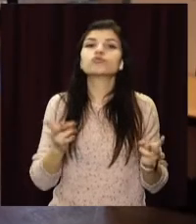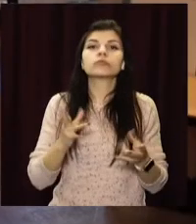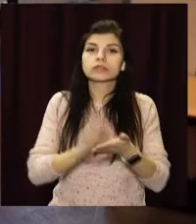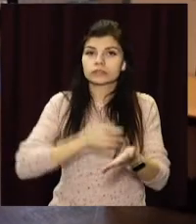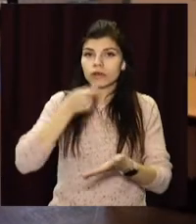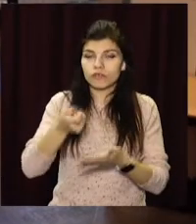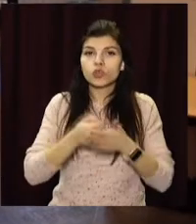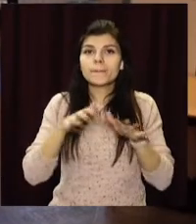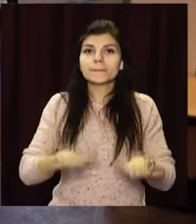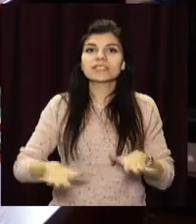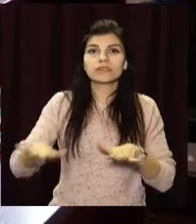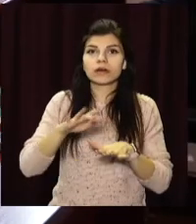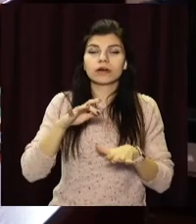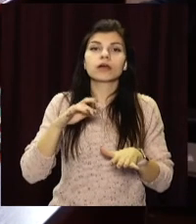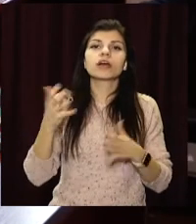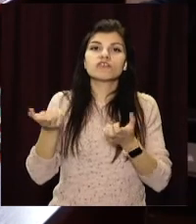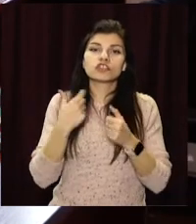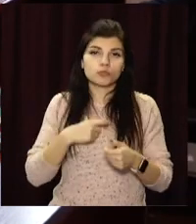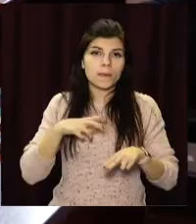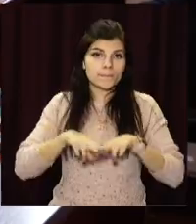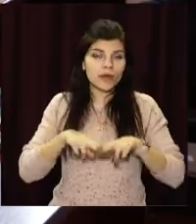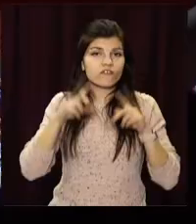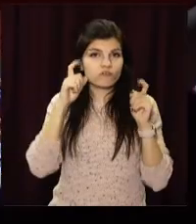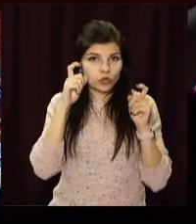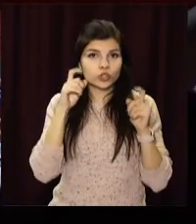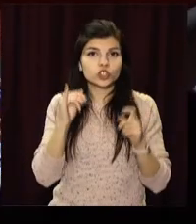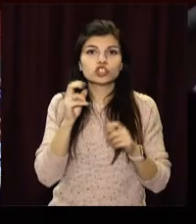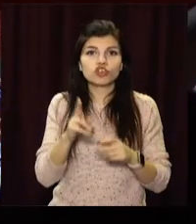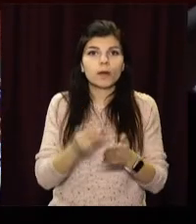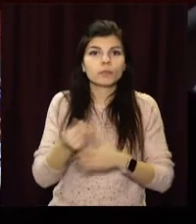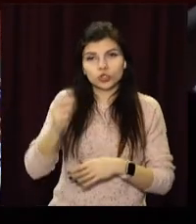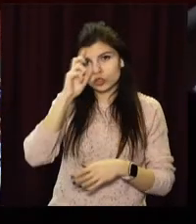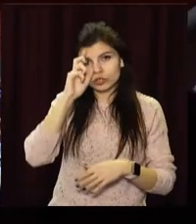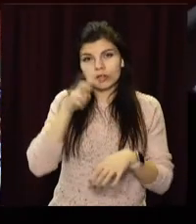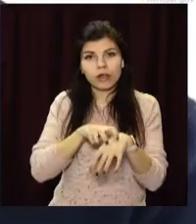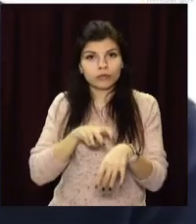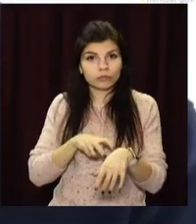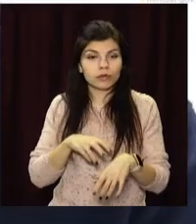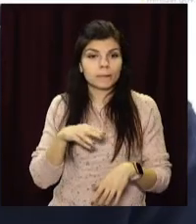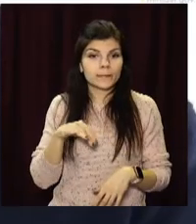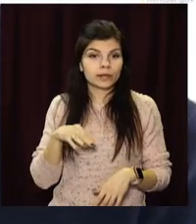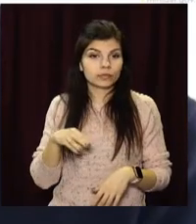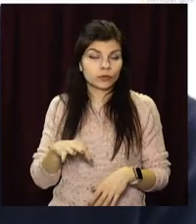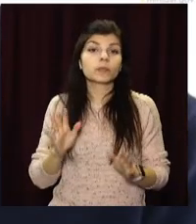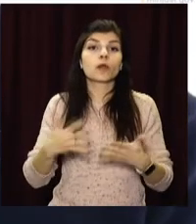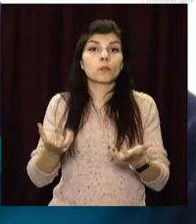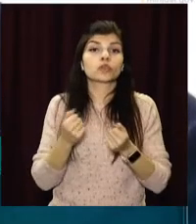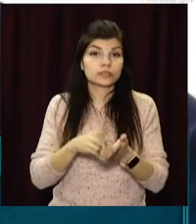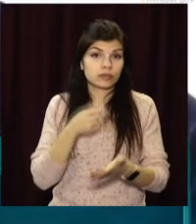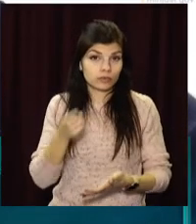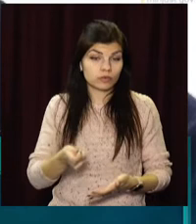написати заяву до місцевого РАЦУ, взяти з собою паспорт, фото та чек про сплату державного мита. Після отримання заяви